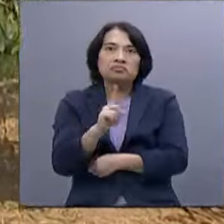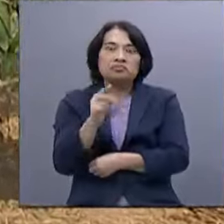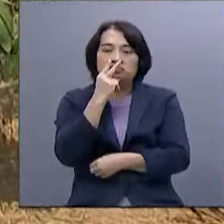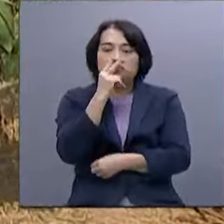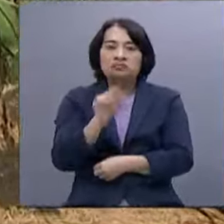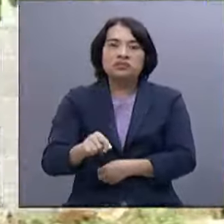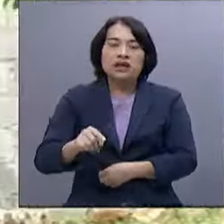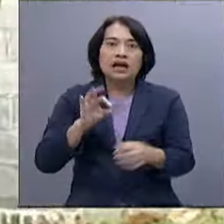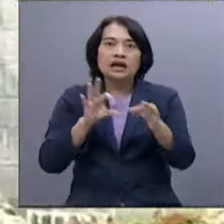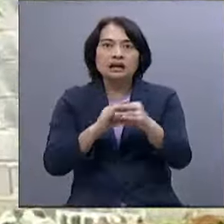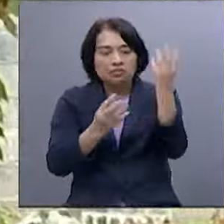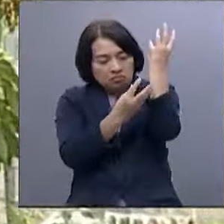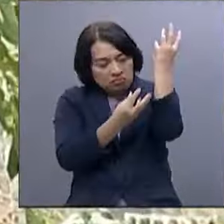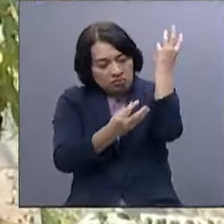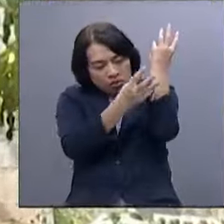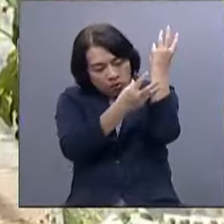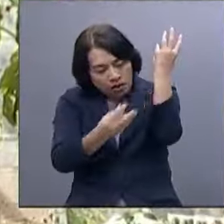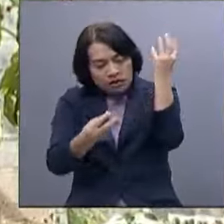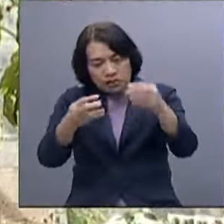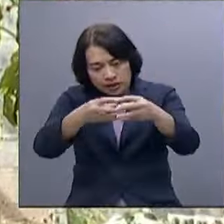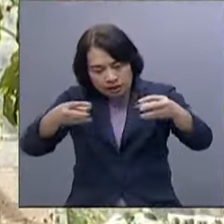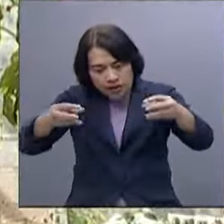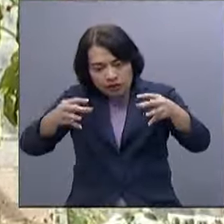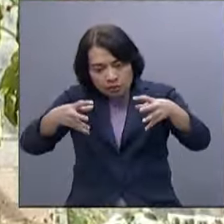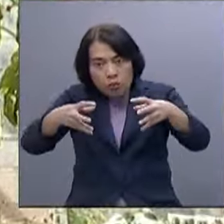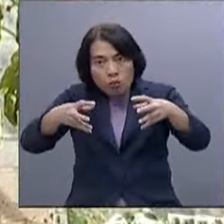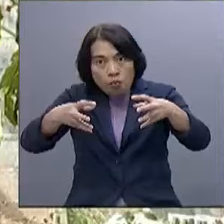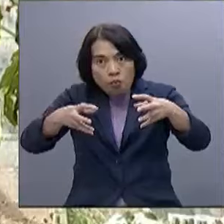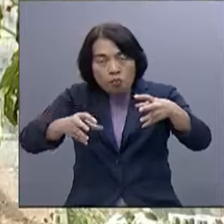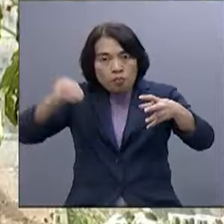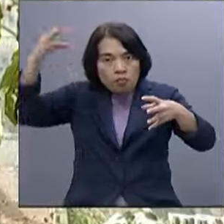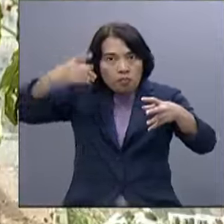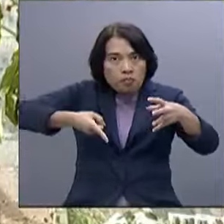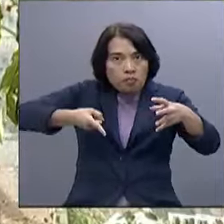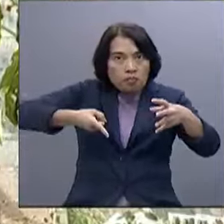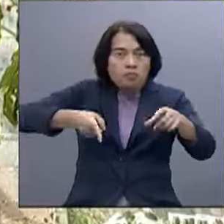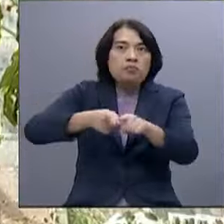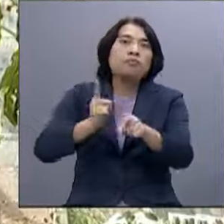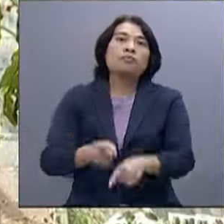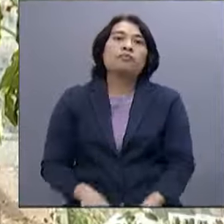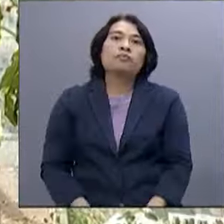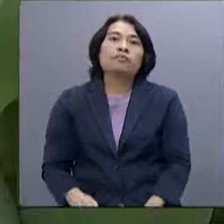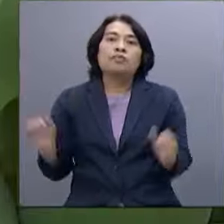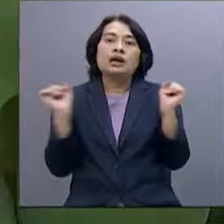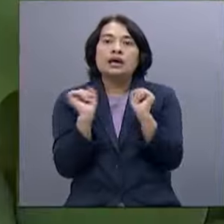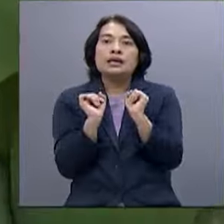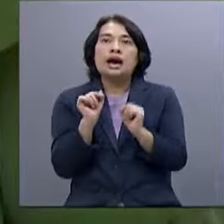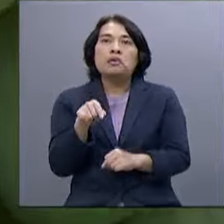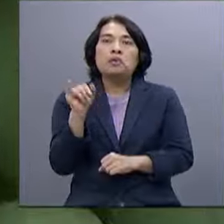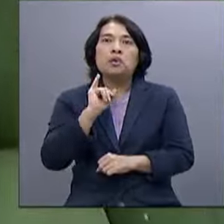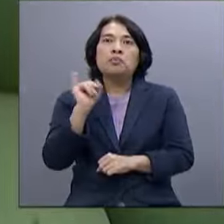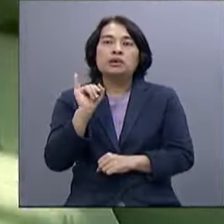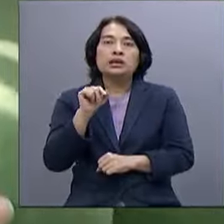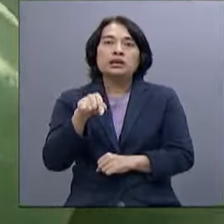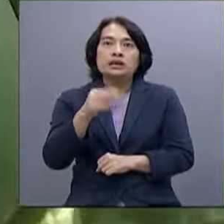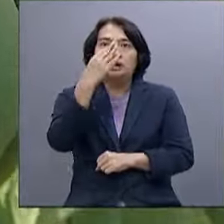ศเมียเป็นลูกกลมๆนะครับถ้าอากาศกลับมาสภาพปกติแล้วก็จะกลับมาเหมือนเดิมส่วนถ้าหน้าหนาวนี่ก็ไม่ดีเหมือนกันก็จะมีอาจสิ่ง